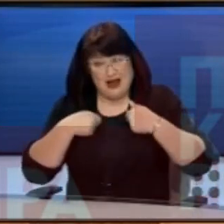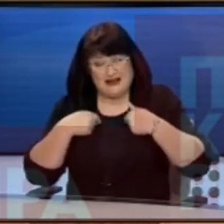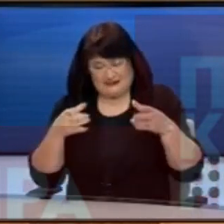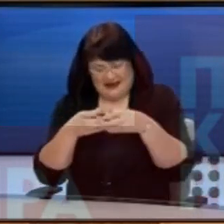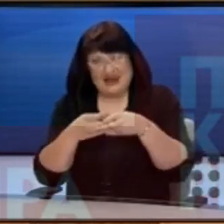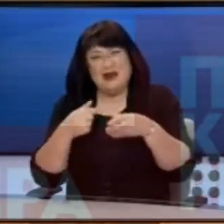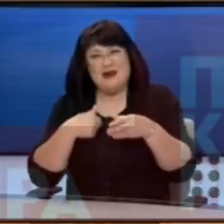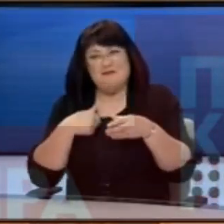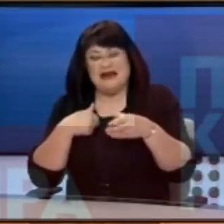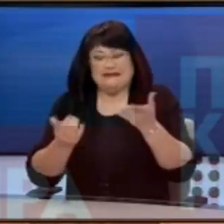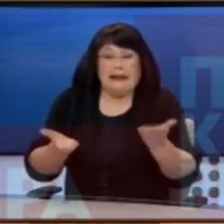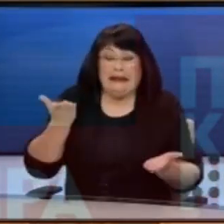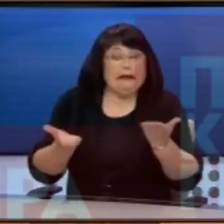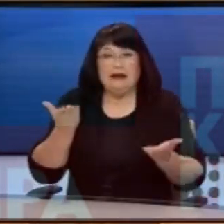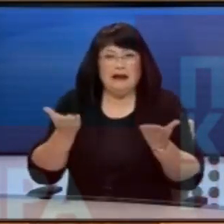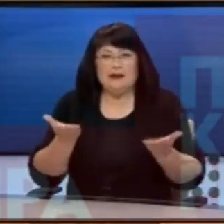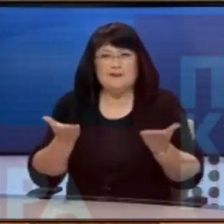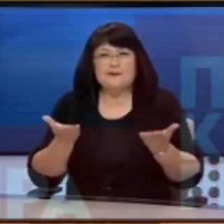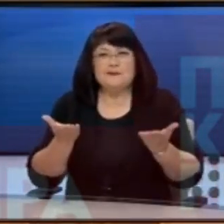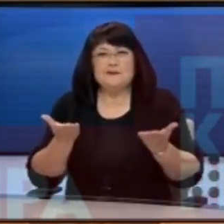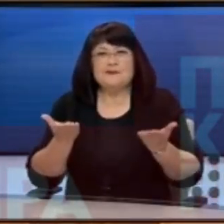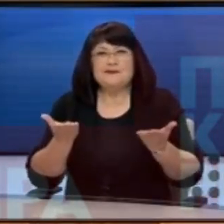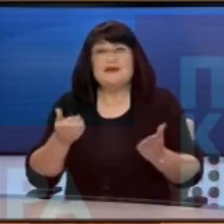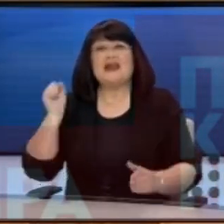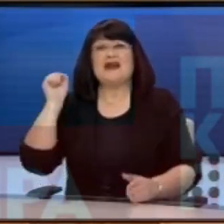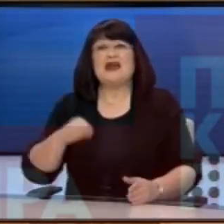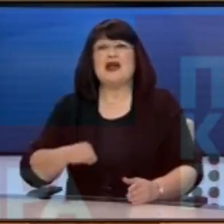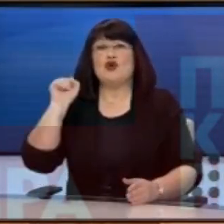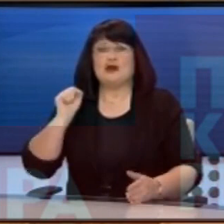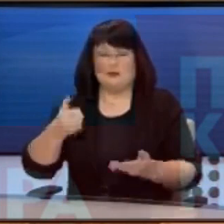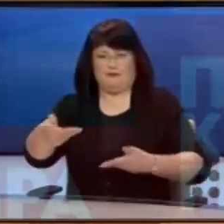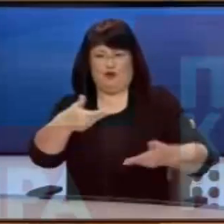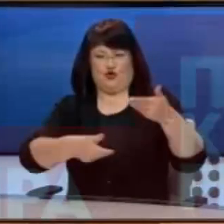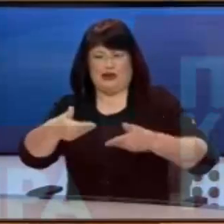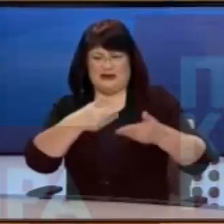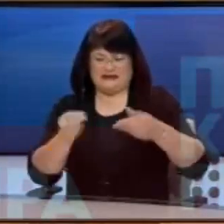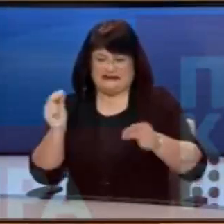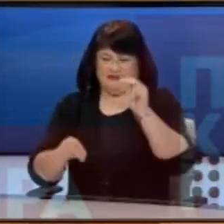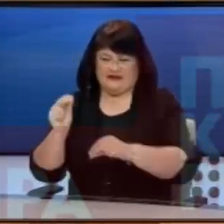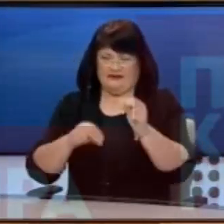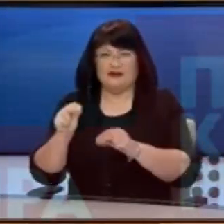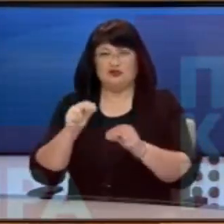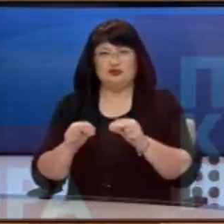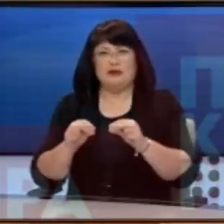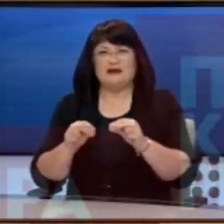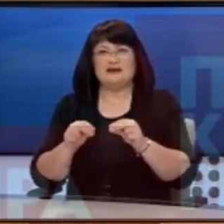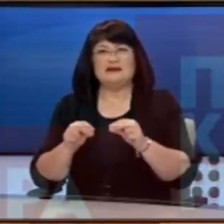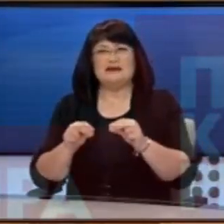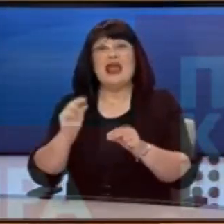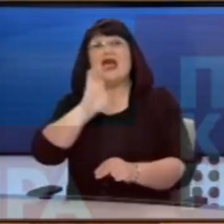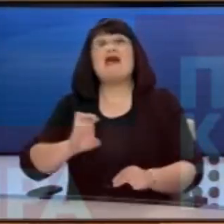εμάς διλήμματα για το αν θα ψηφίσουμε προτάσεις που